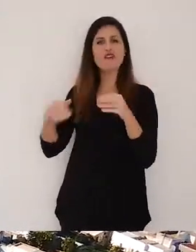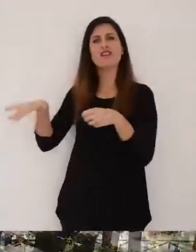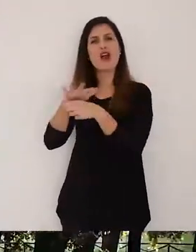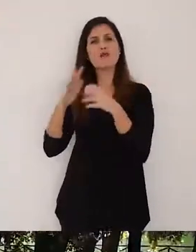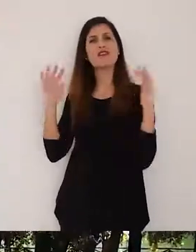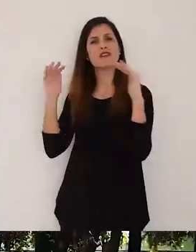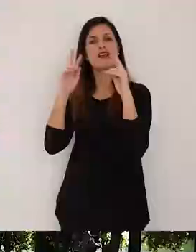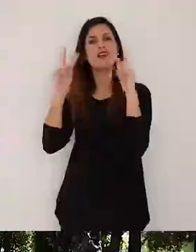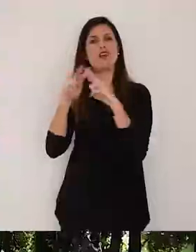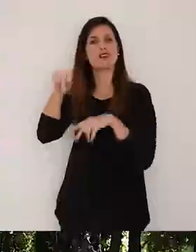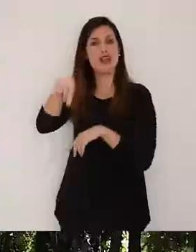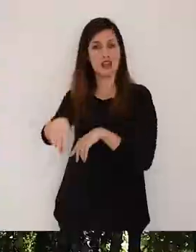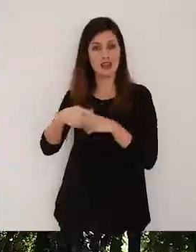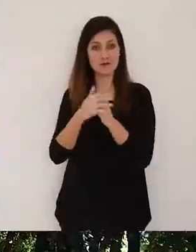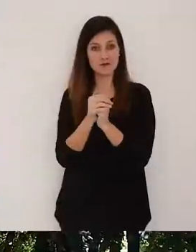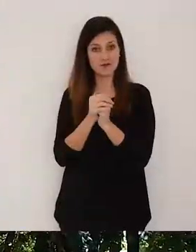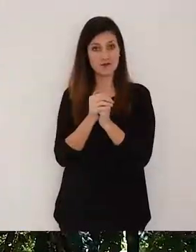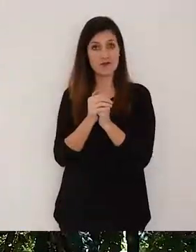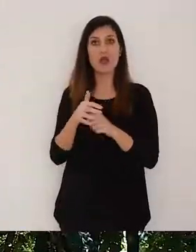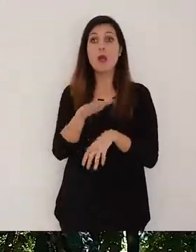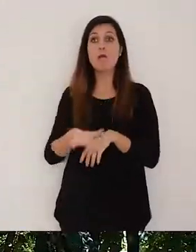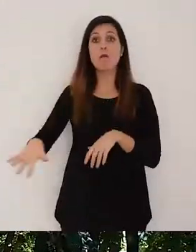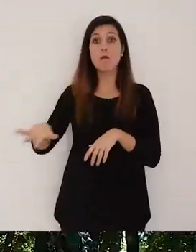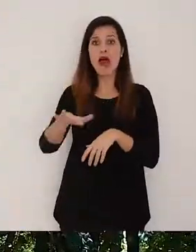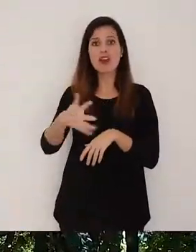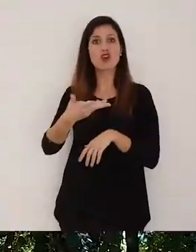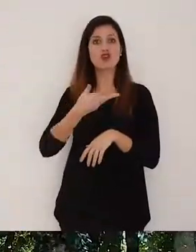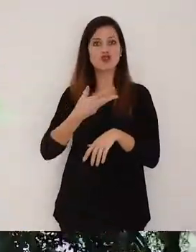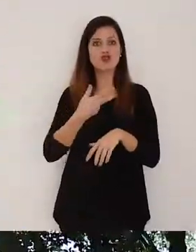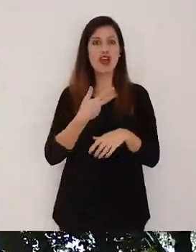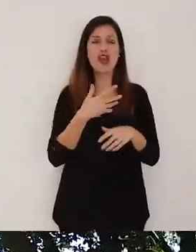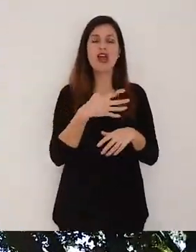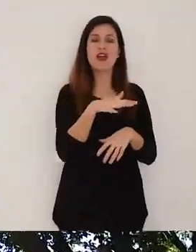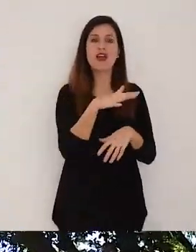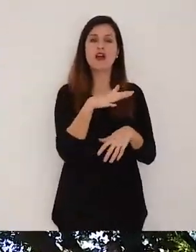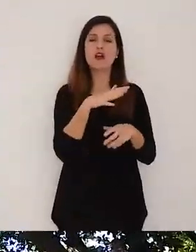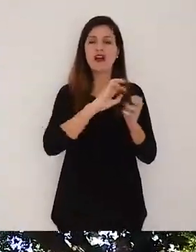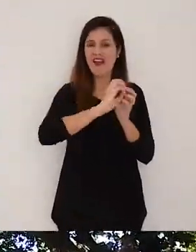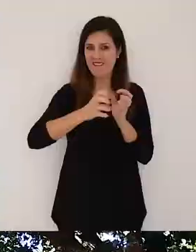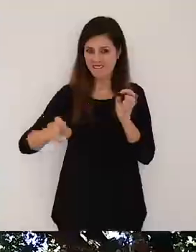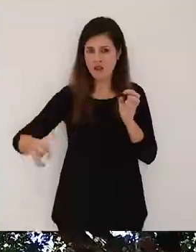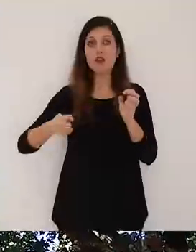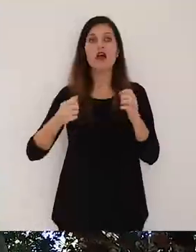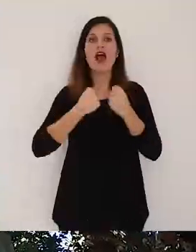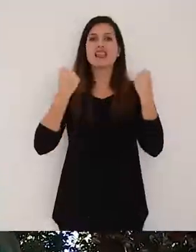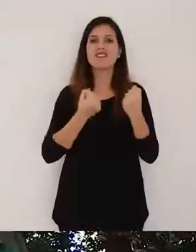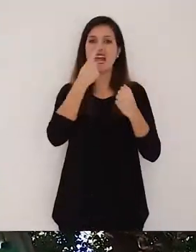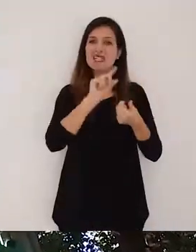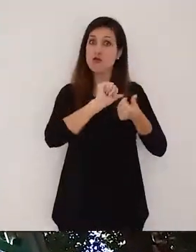Diverse sono le attività che il parco propone ai visitatori, dai passatempi ludici ai percorsi fitness sportivi.